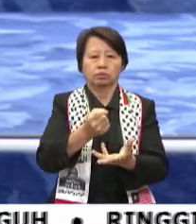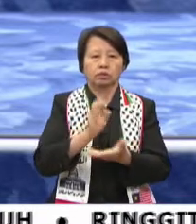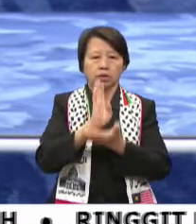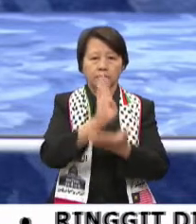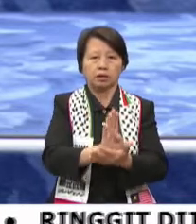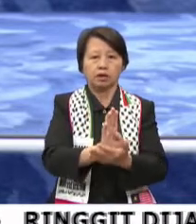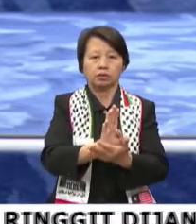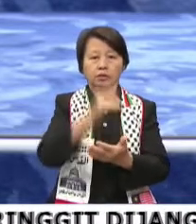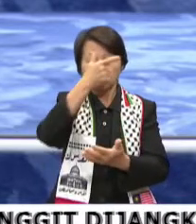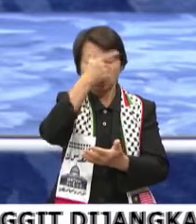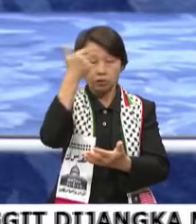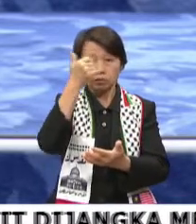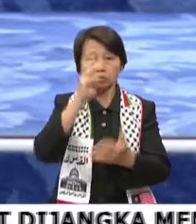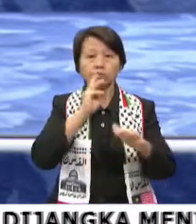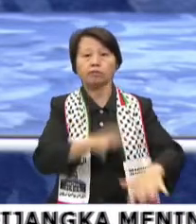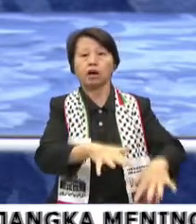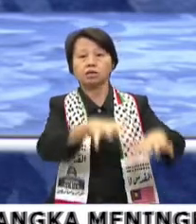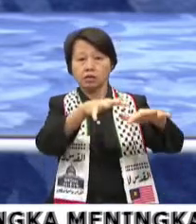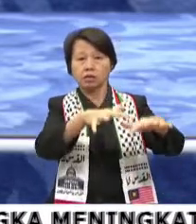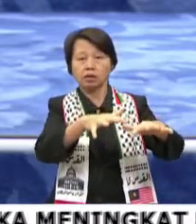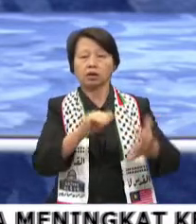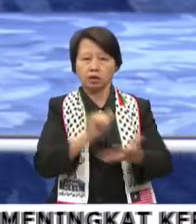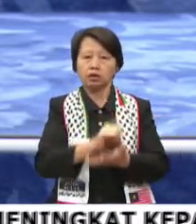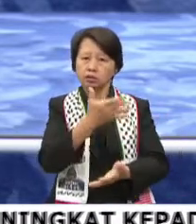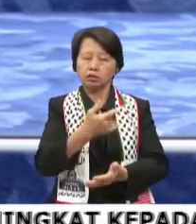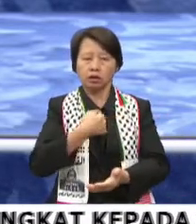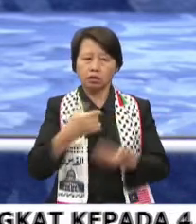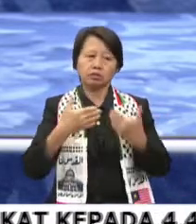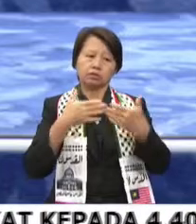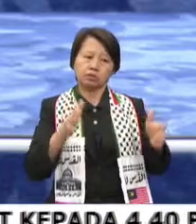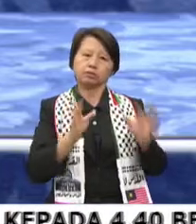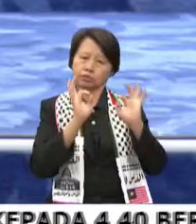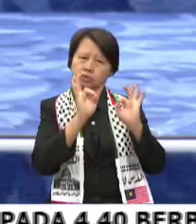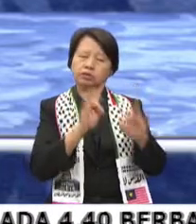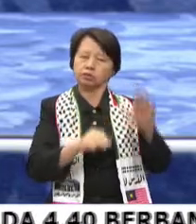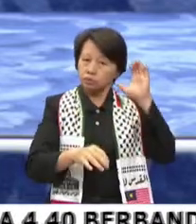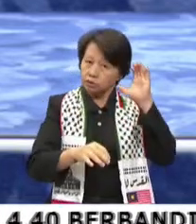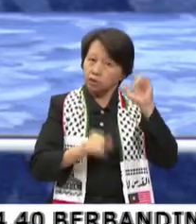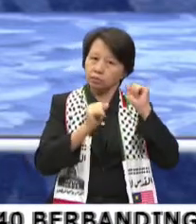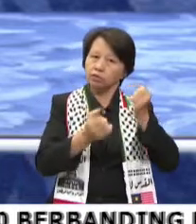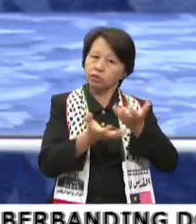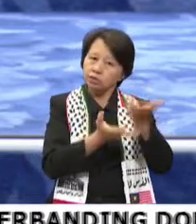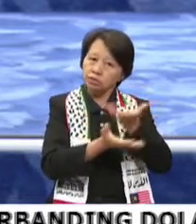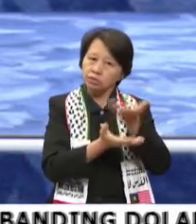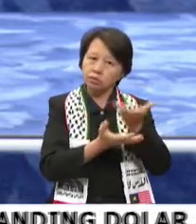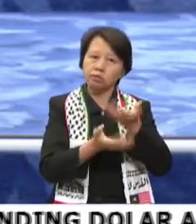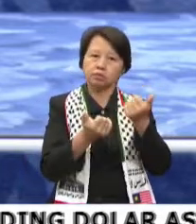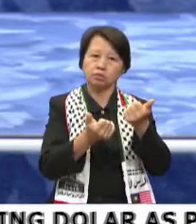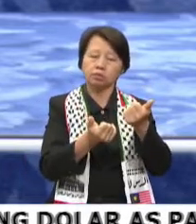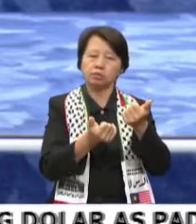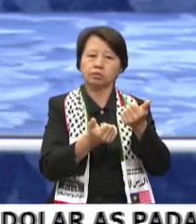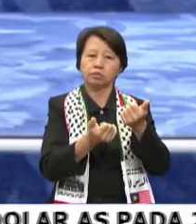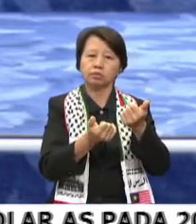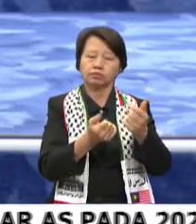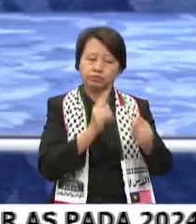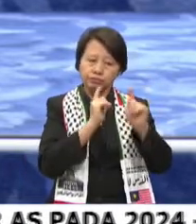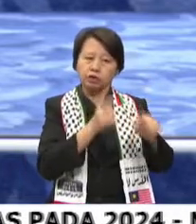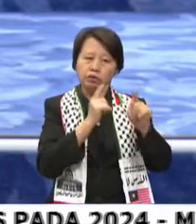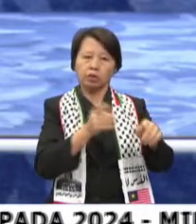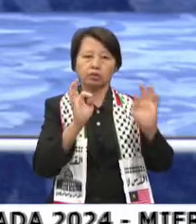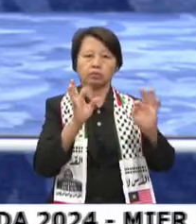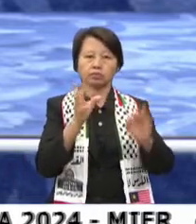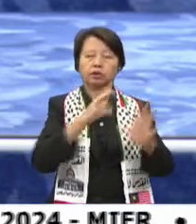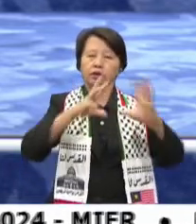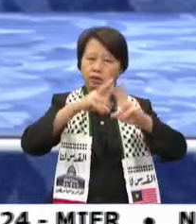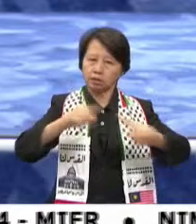bantuan akibat banjir itu saya terbuka untuk mendengar dan memberi jawapan